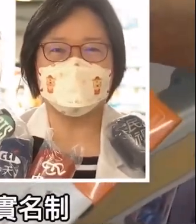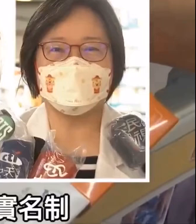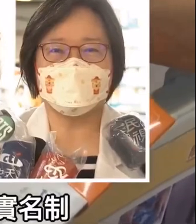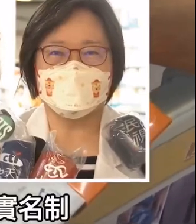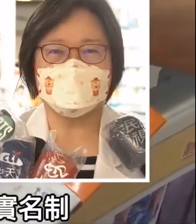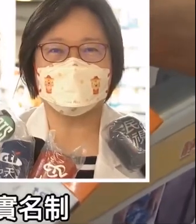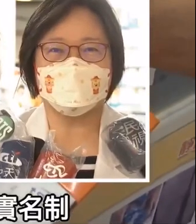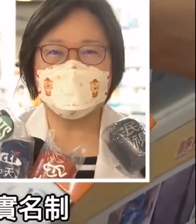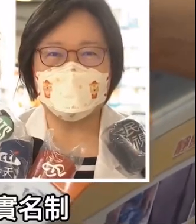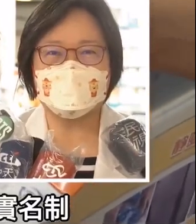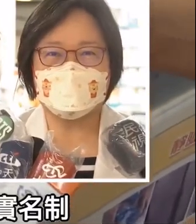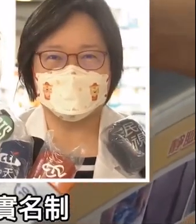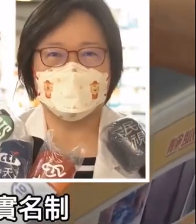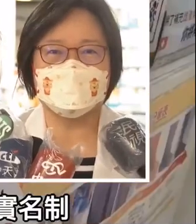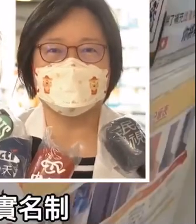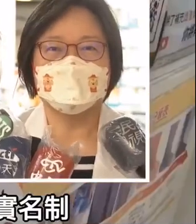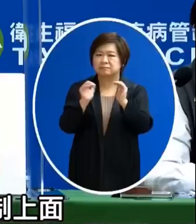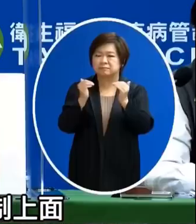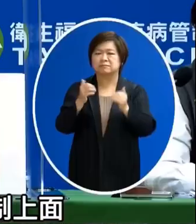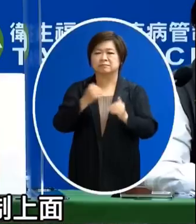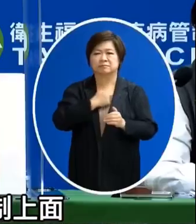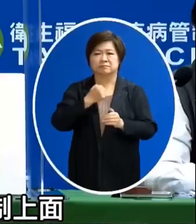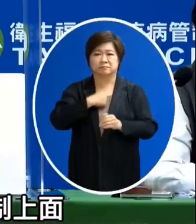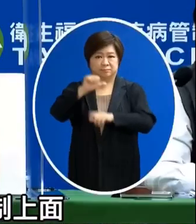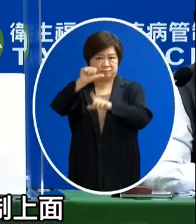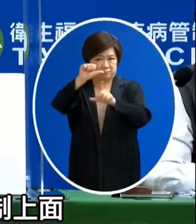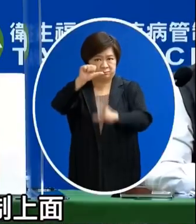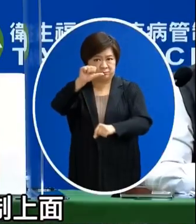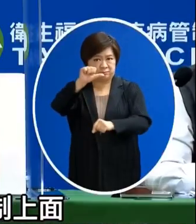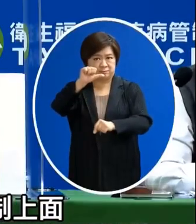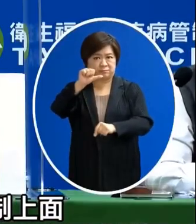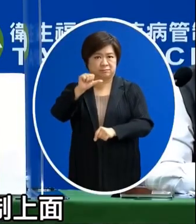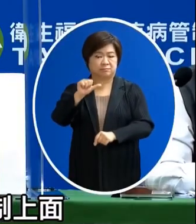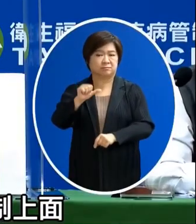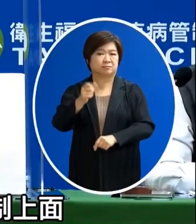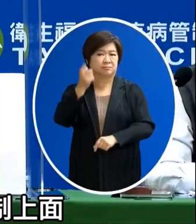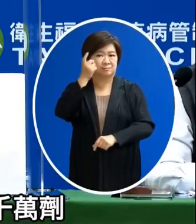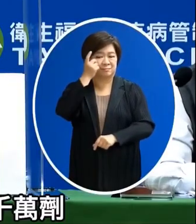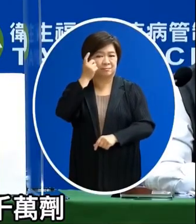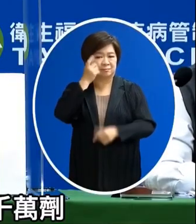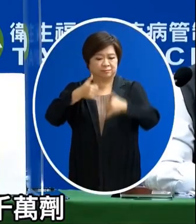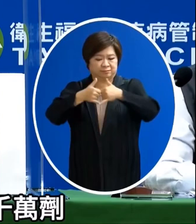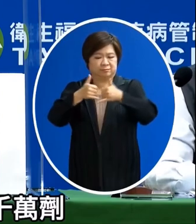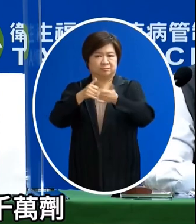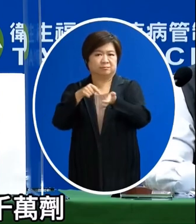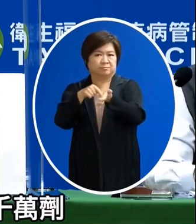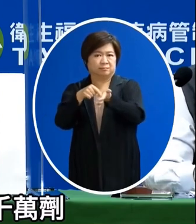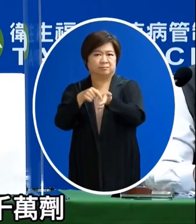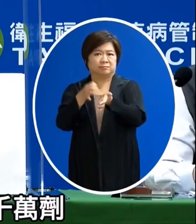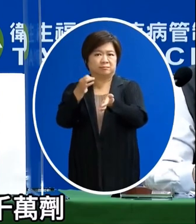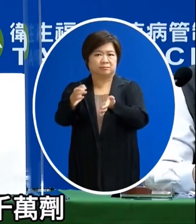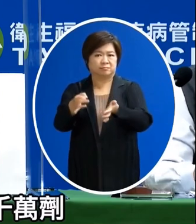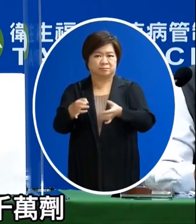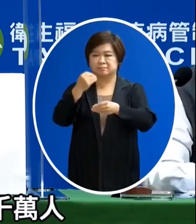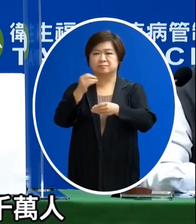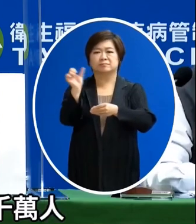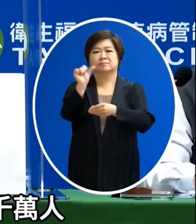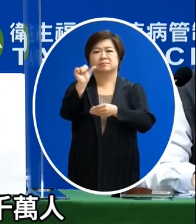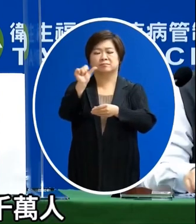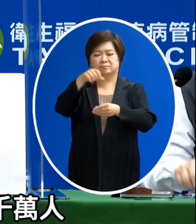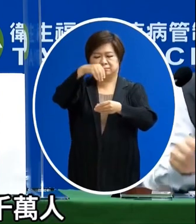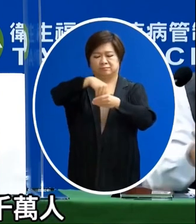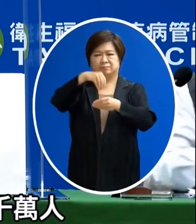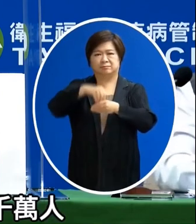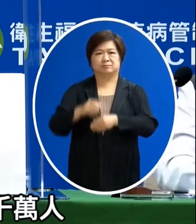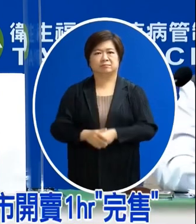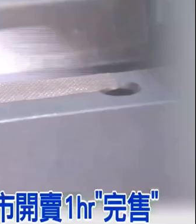么时候实施快筛实名制。 月份在这个实名制上面，我们至少会提供5000万剂，对，基本